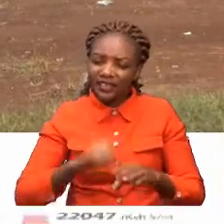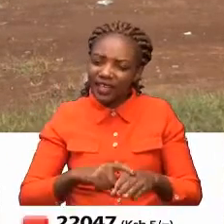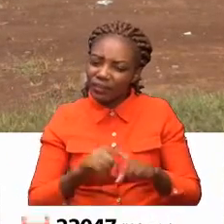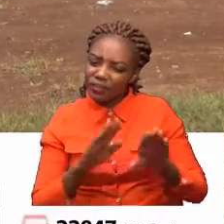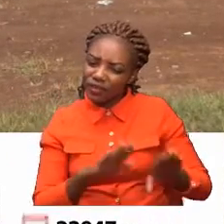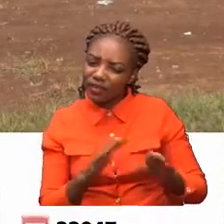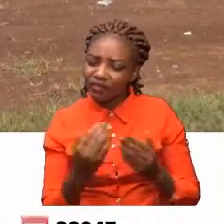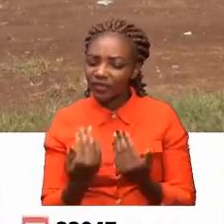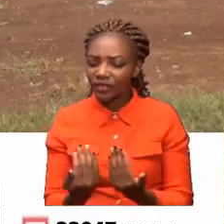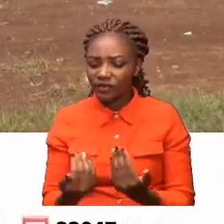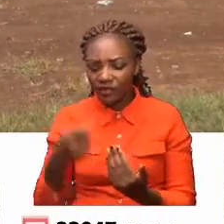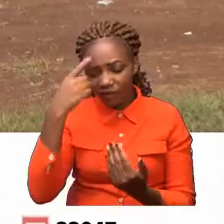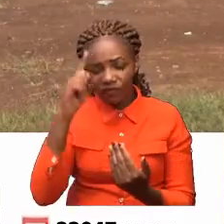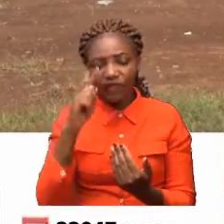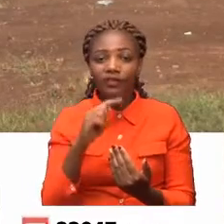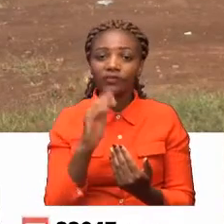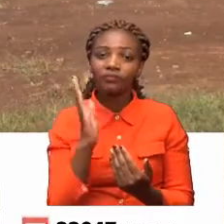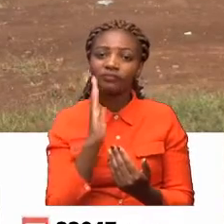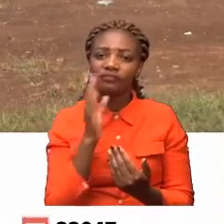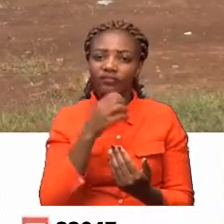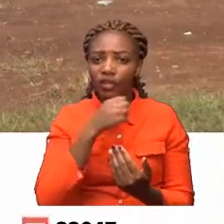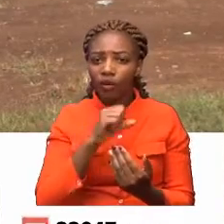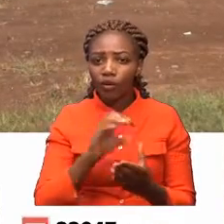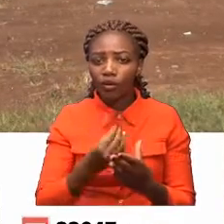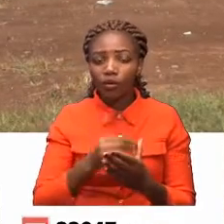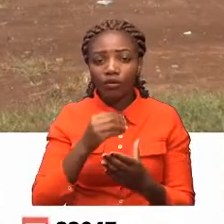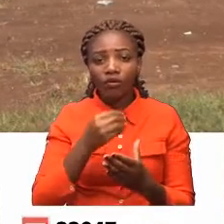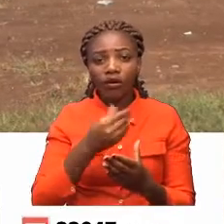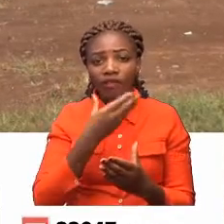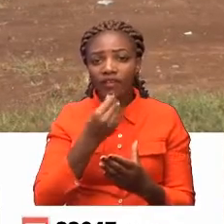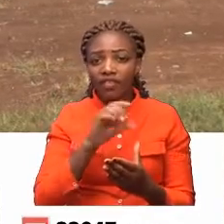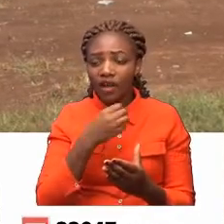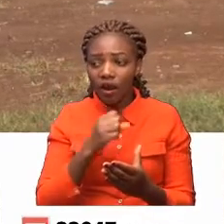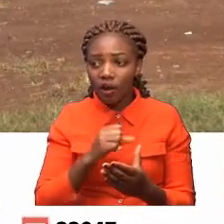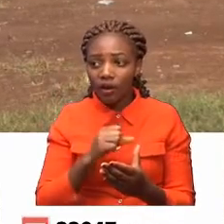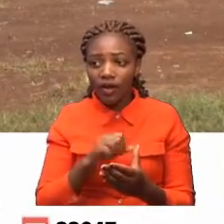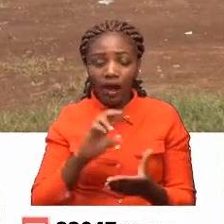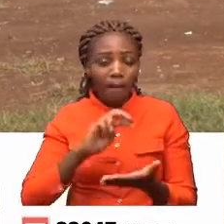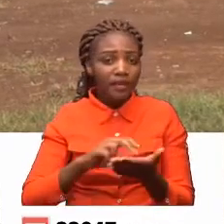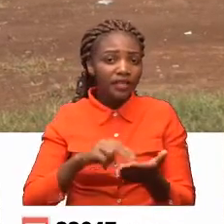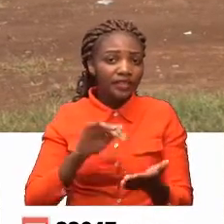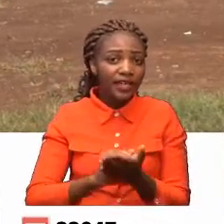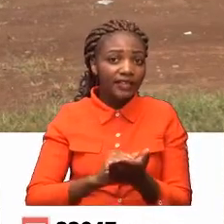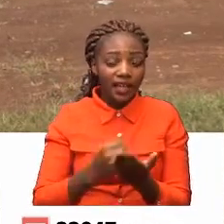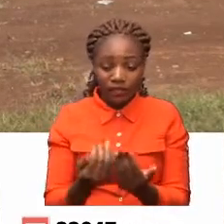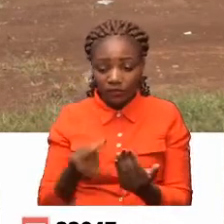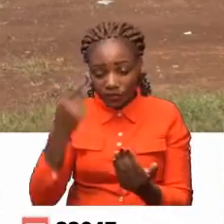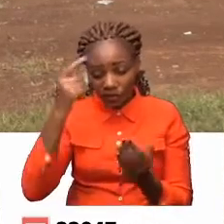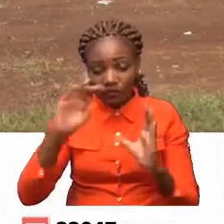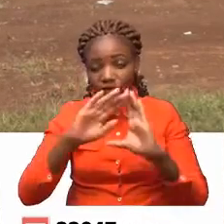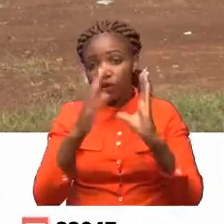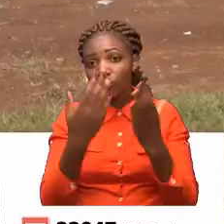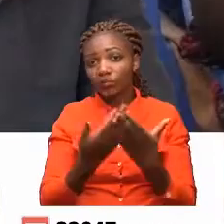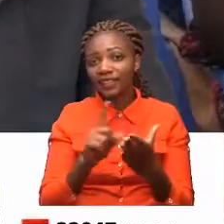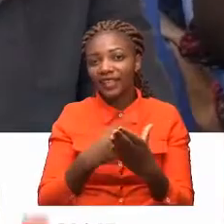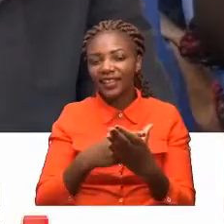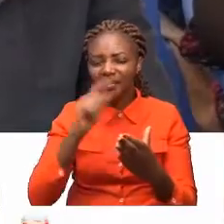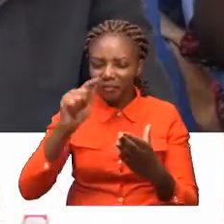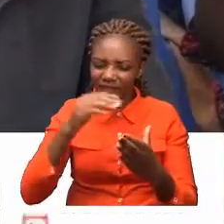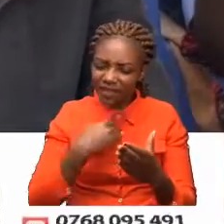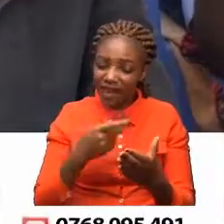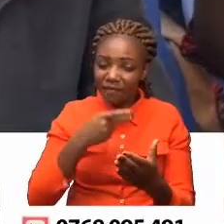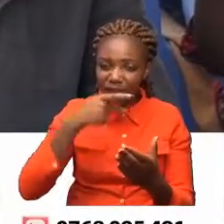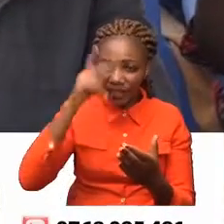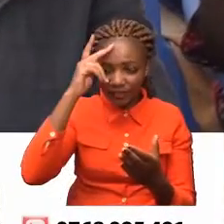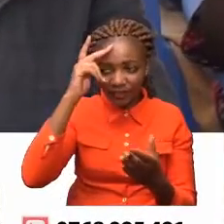grandparent mtoto, unaweza shtakiwa na makosa ya neglect, kwa sababu mtoto anafaa kuzaliwa kwa jamii na alelewe na wazazi wake wenyewe.